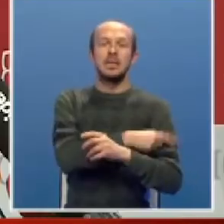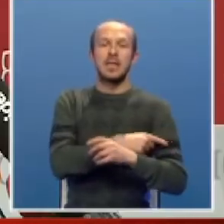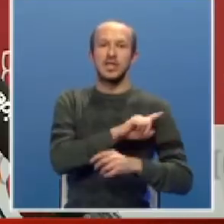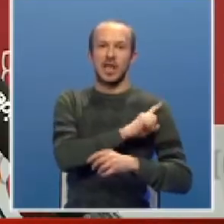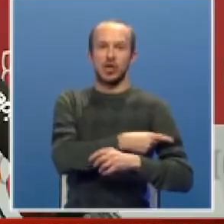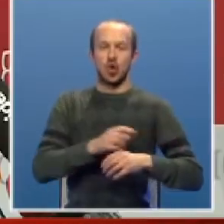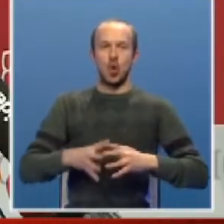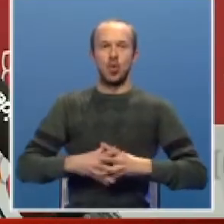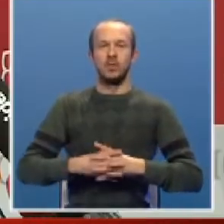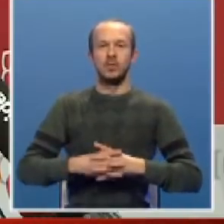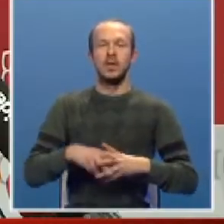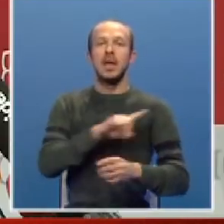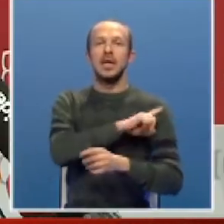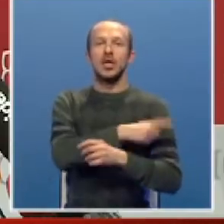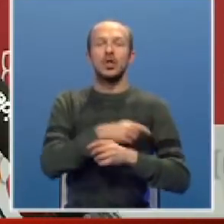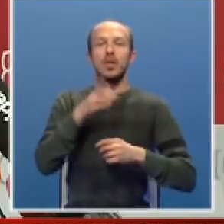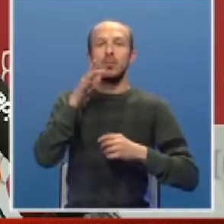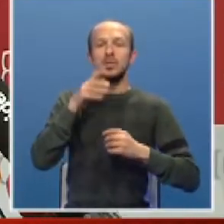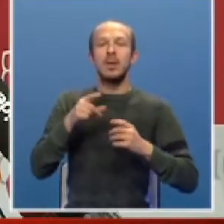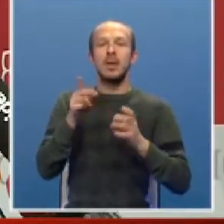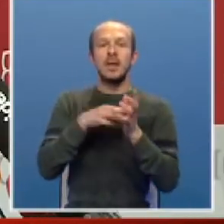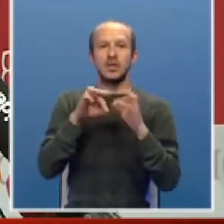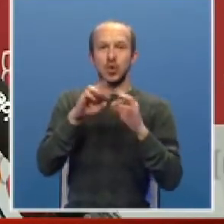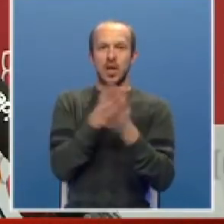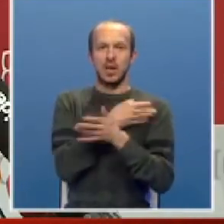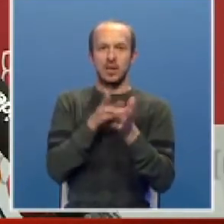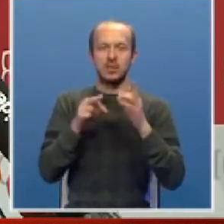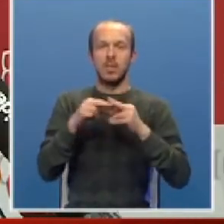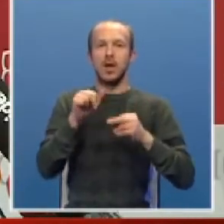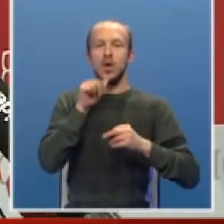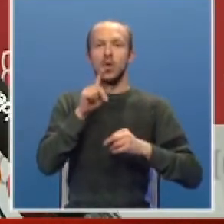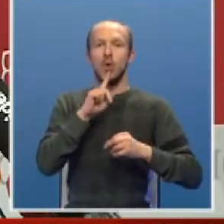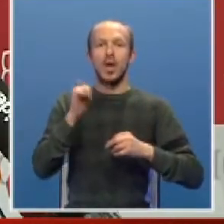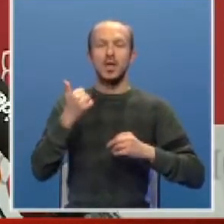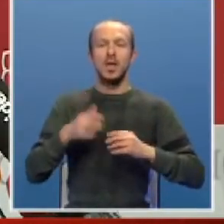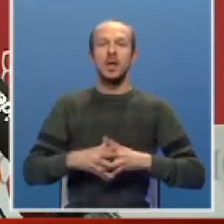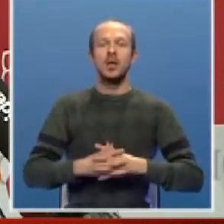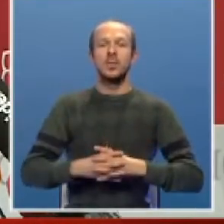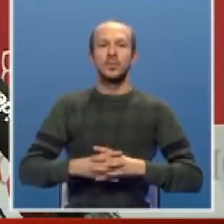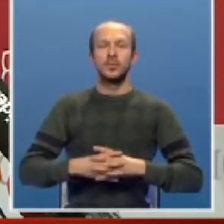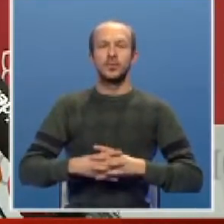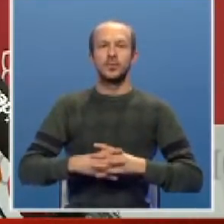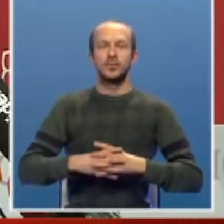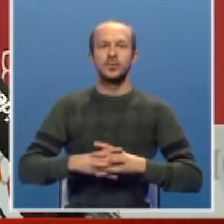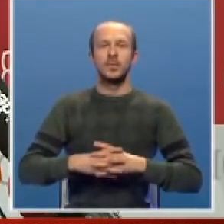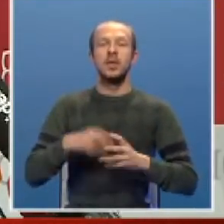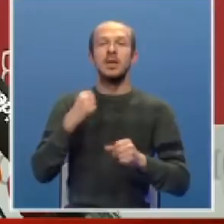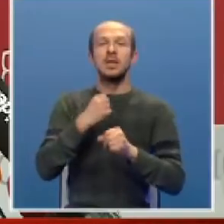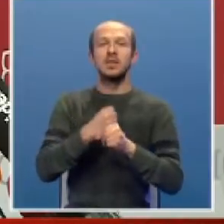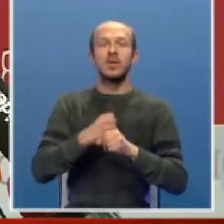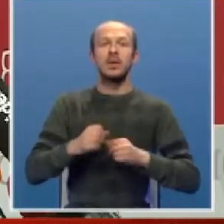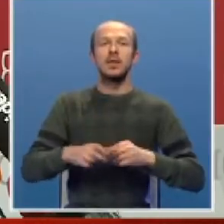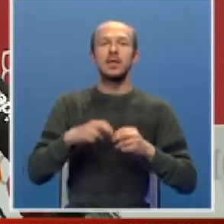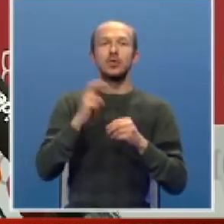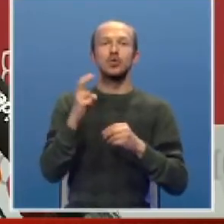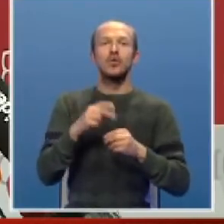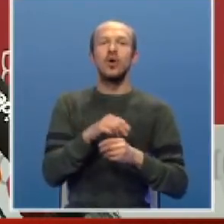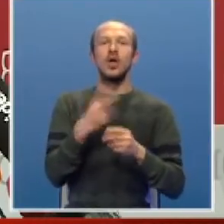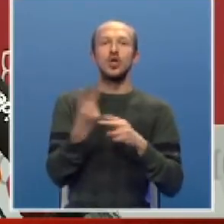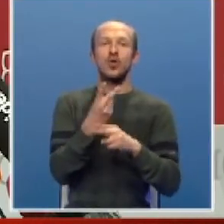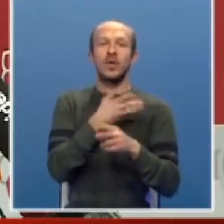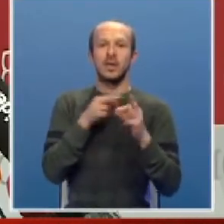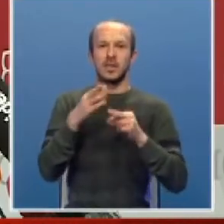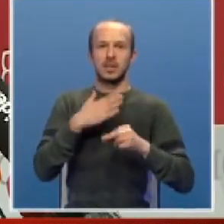snažno jačanje muslimanskog nacionalizma koji je u funkciji stvaranja isključivo države za sebe.